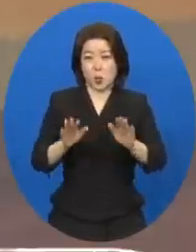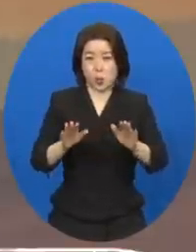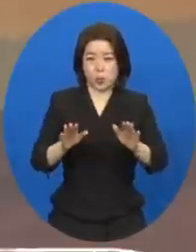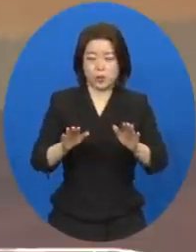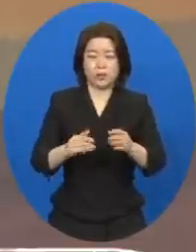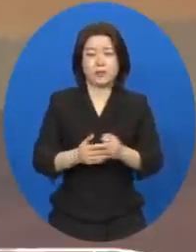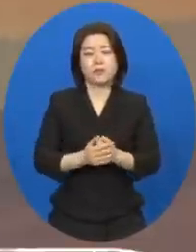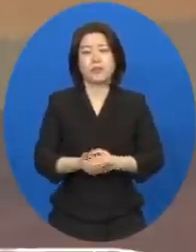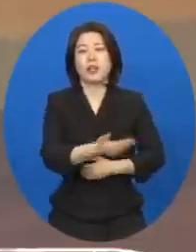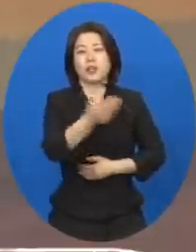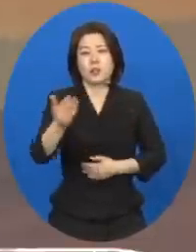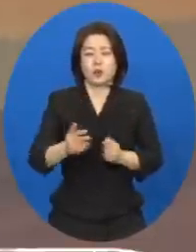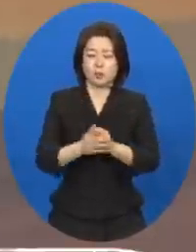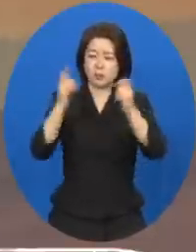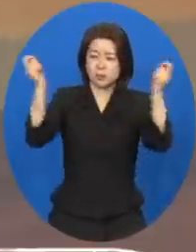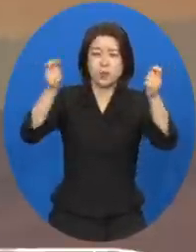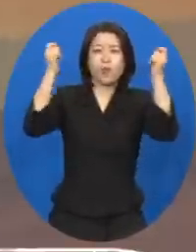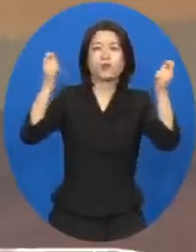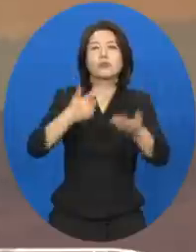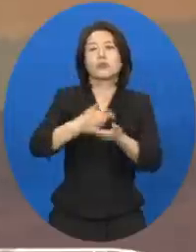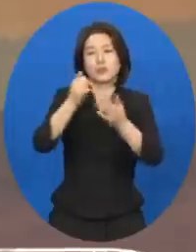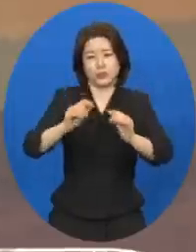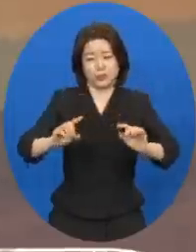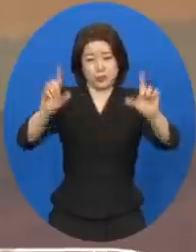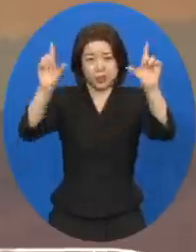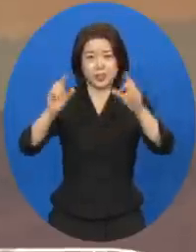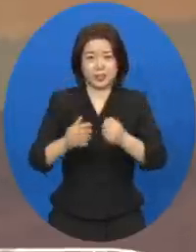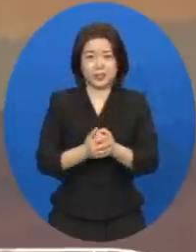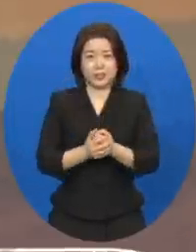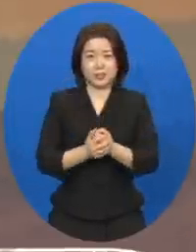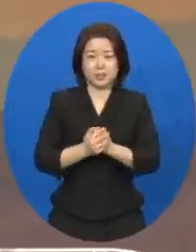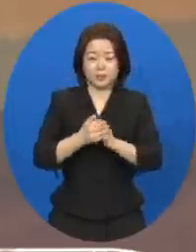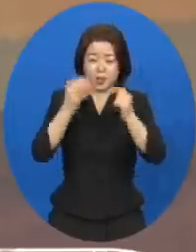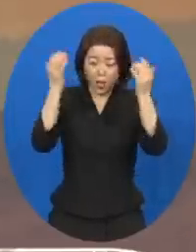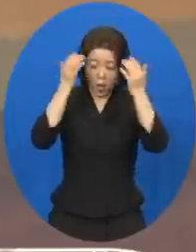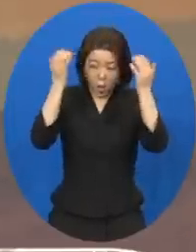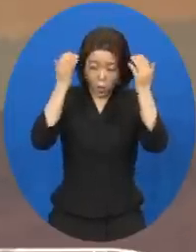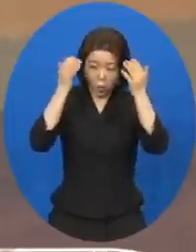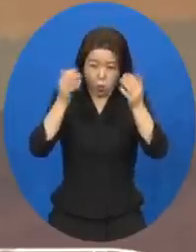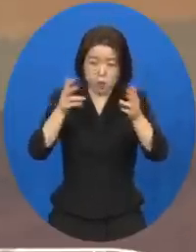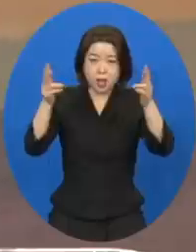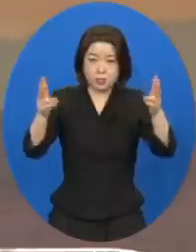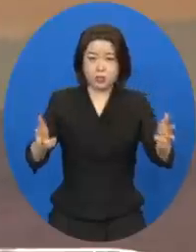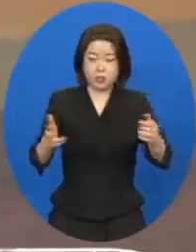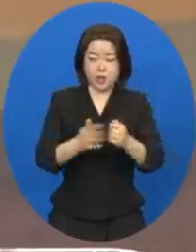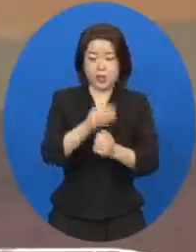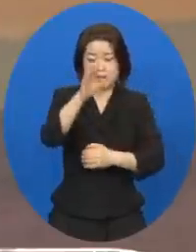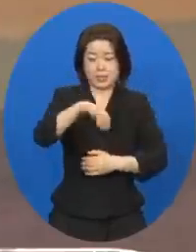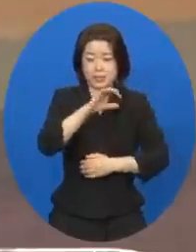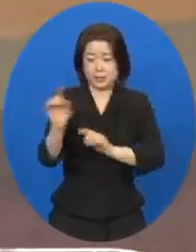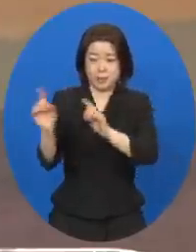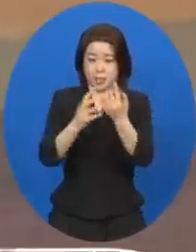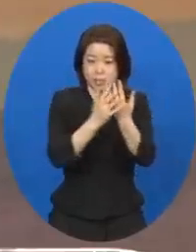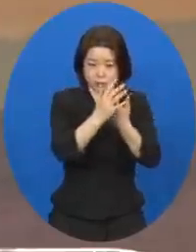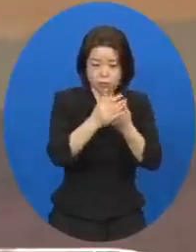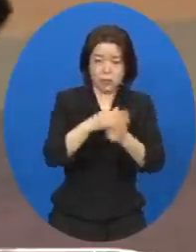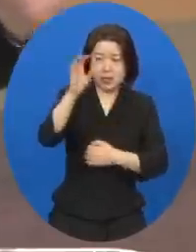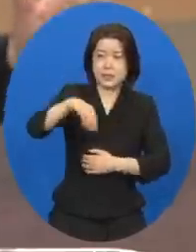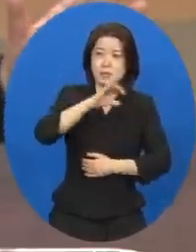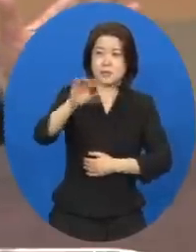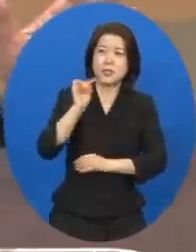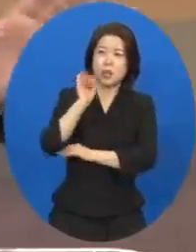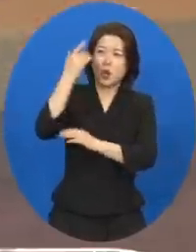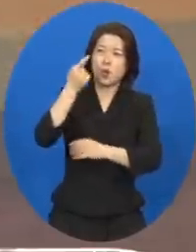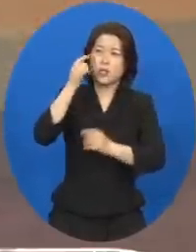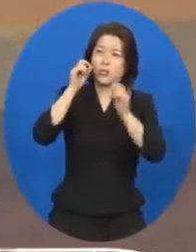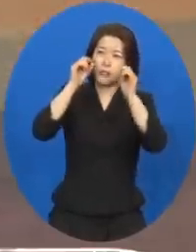시간에도 여러분, 종려주일입니다. 이제 고난주간 십자가 부흥회 때 우리가 십자가의 영광을 보는 눈이 점점 더